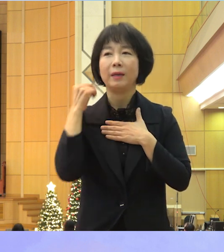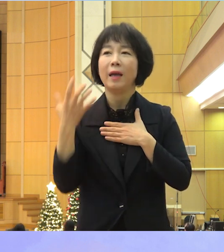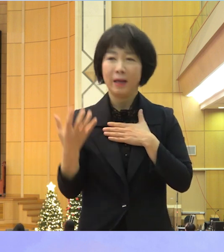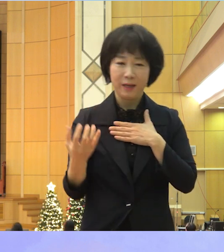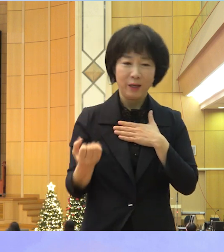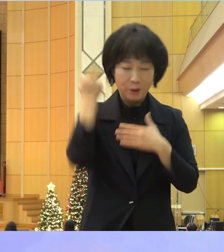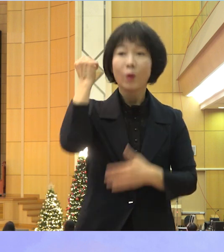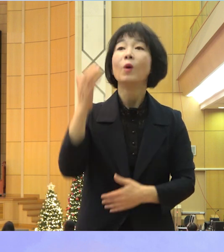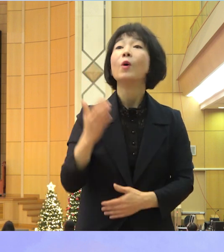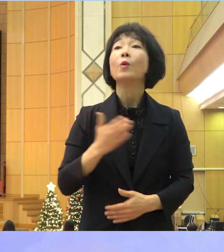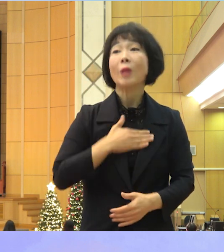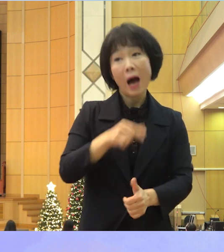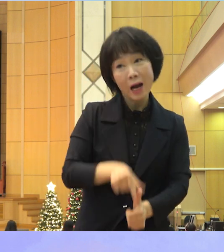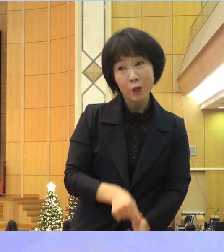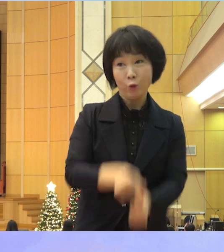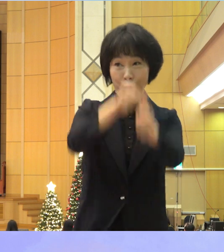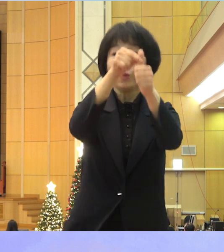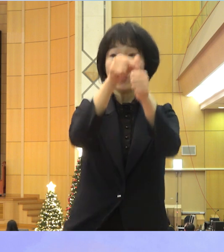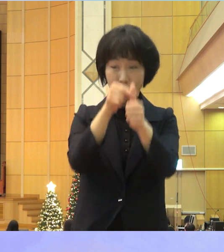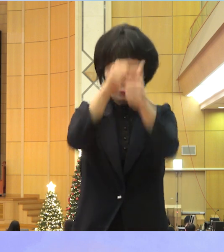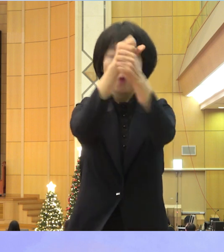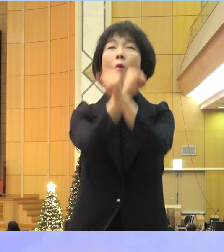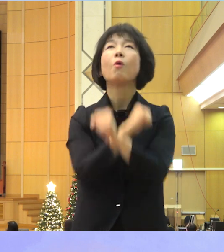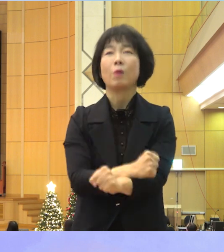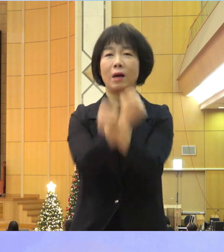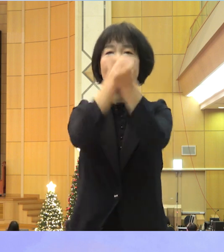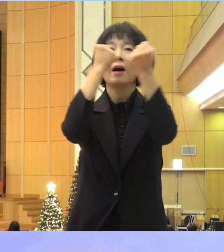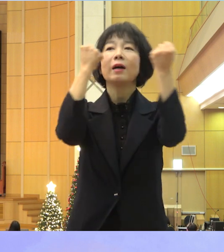보배 피로 날